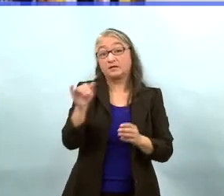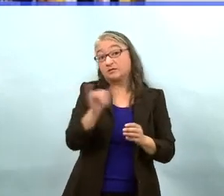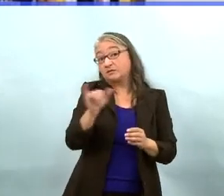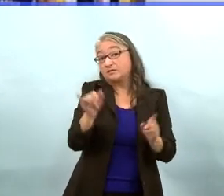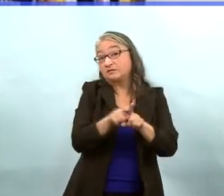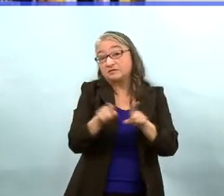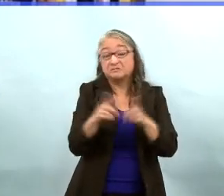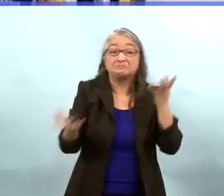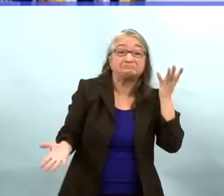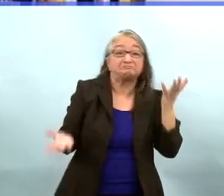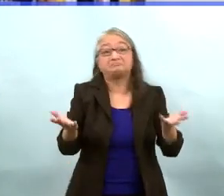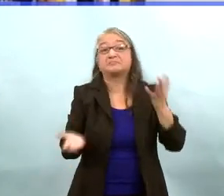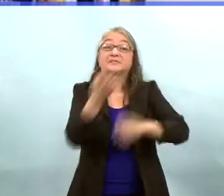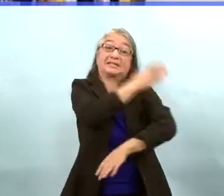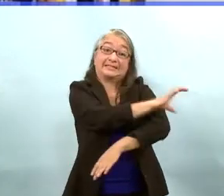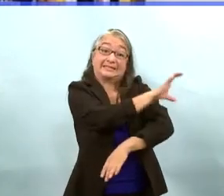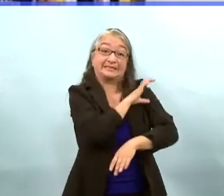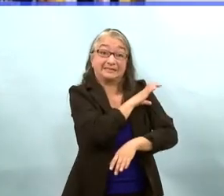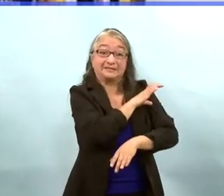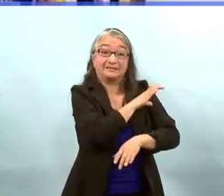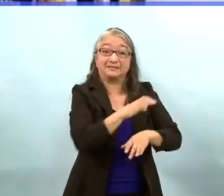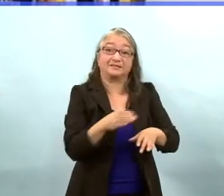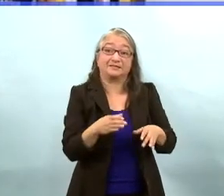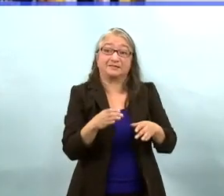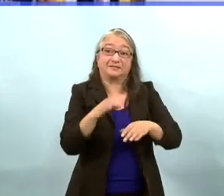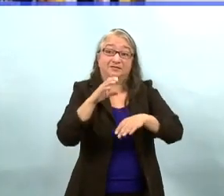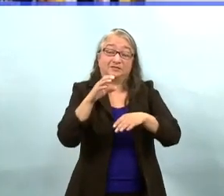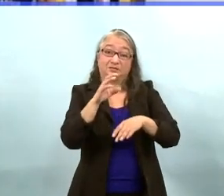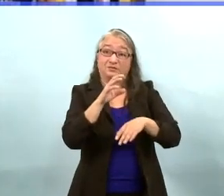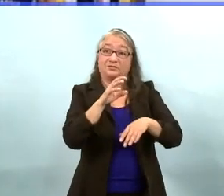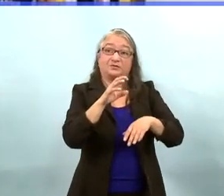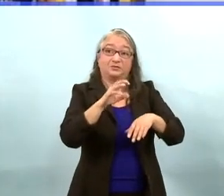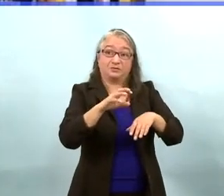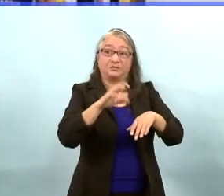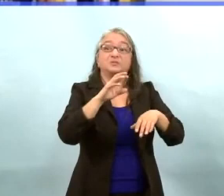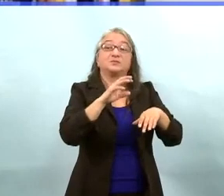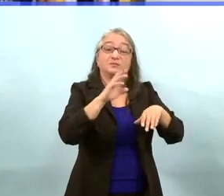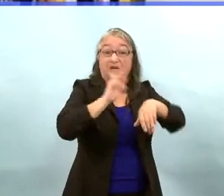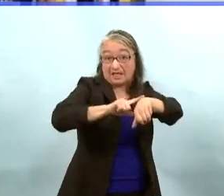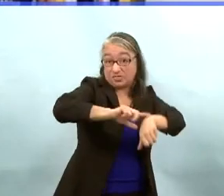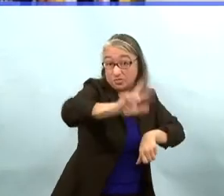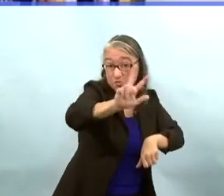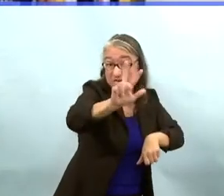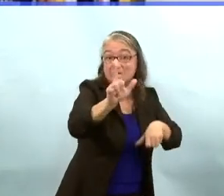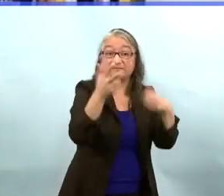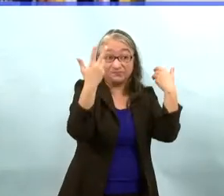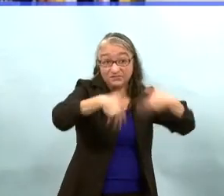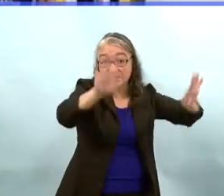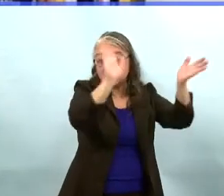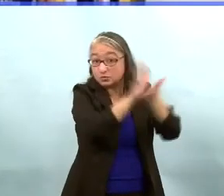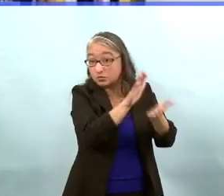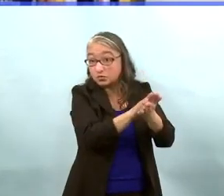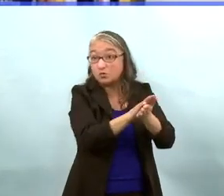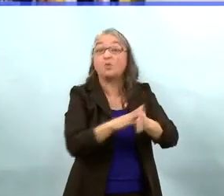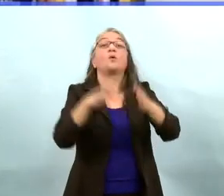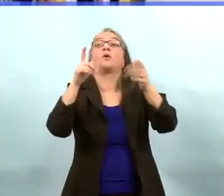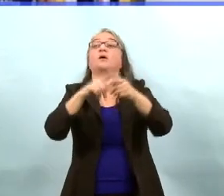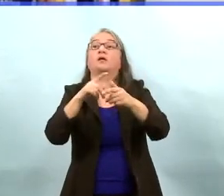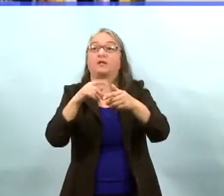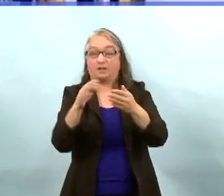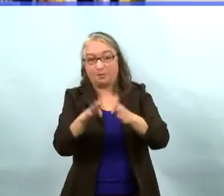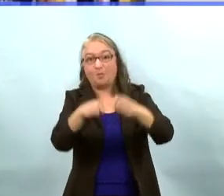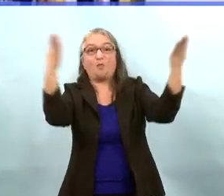également avoir des cliniques de vaccination après les heures scolaires parce que les parents veulent être là avec leurs enfants, probablement pour ajouter un